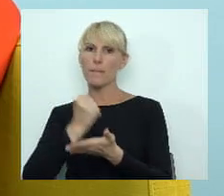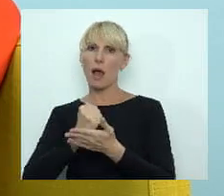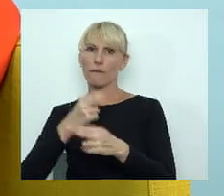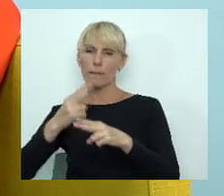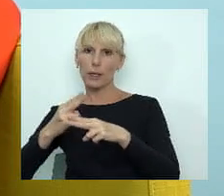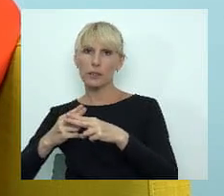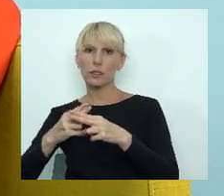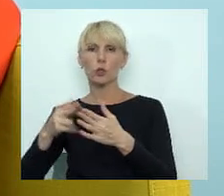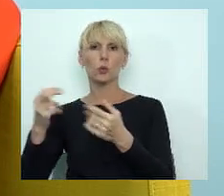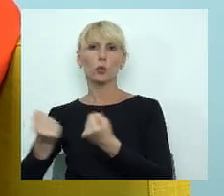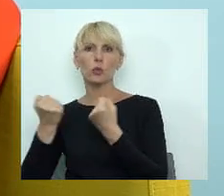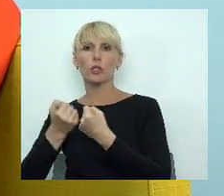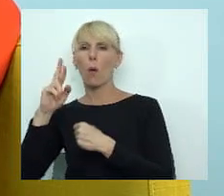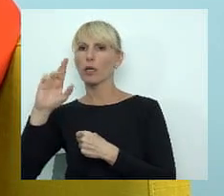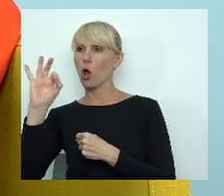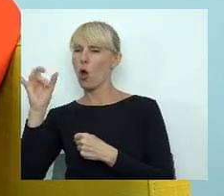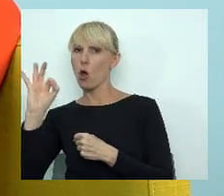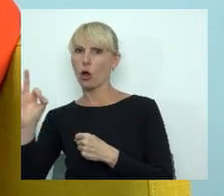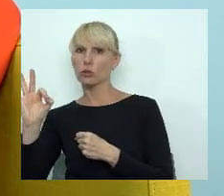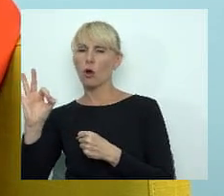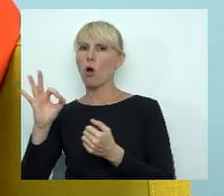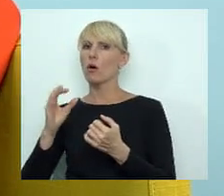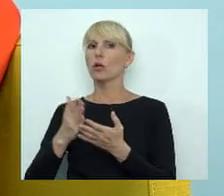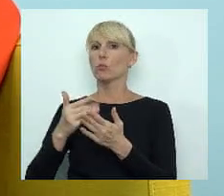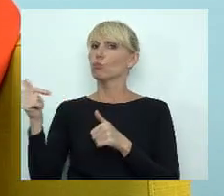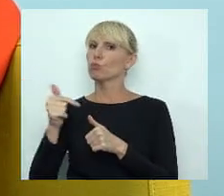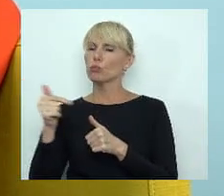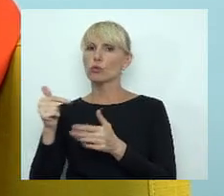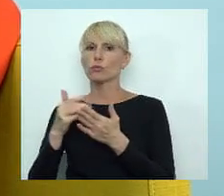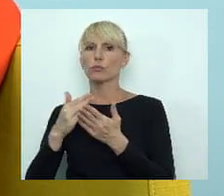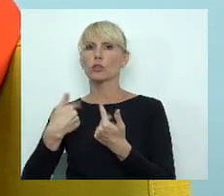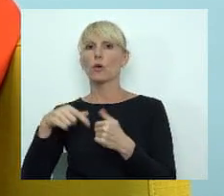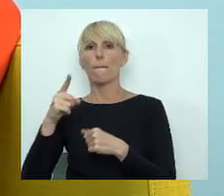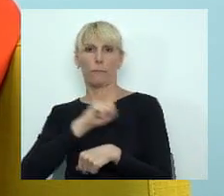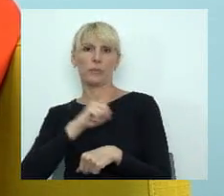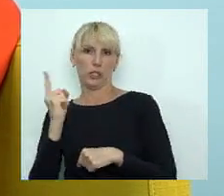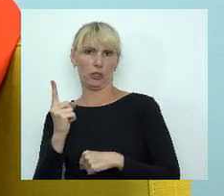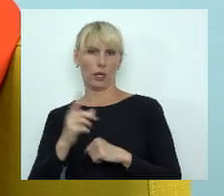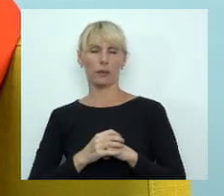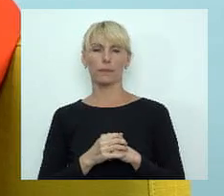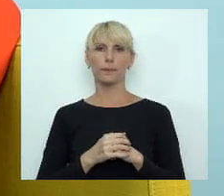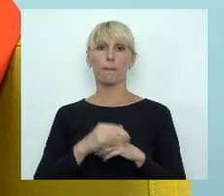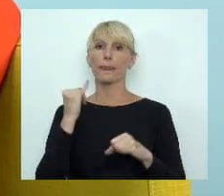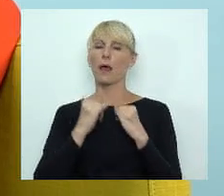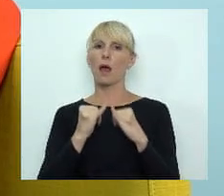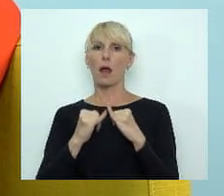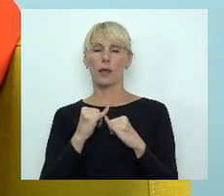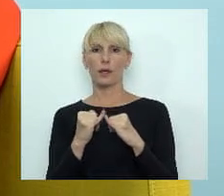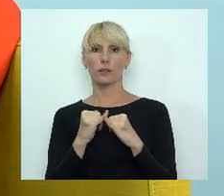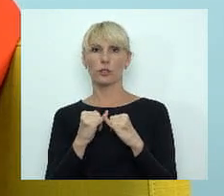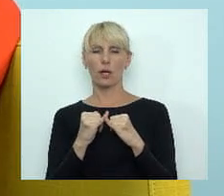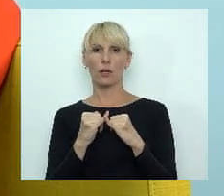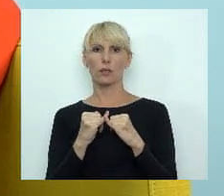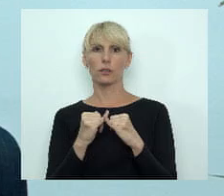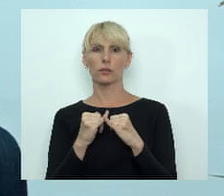powoływanie się na RODO jest niezgodne z prawem. Natomiast gdybyśmy chcieli na tej kanwie zbudować sobie